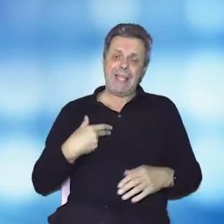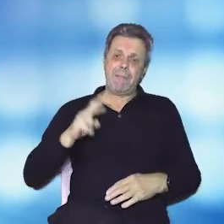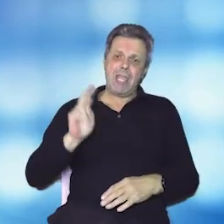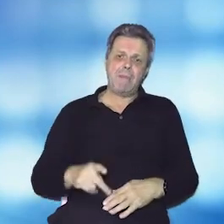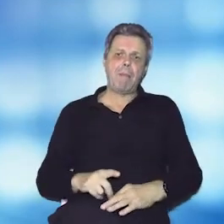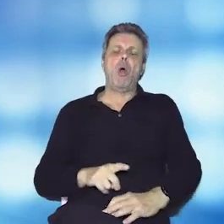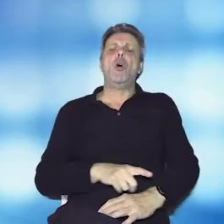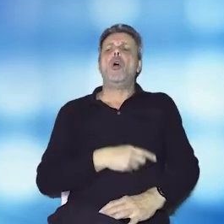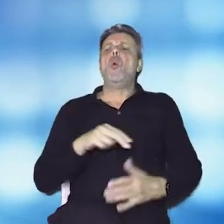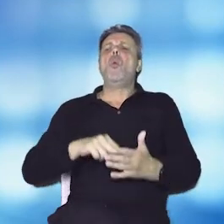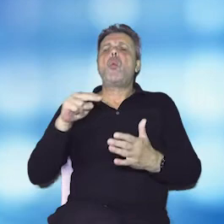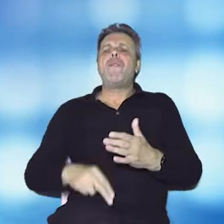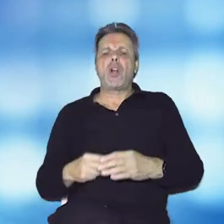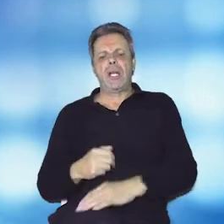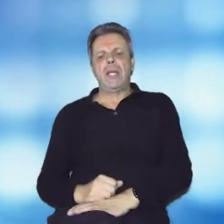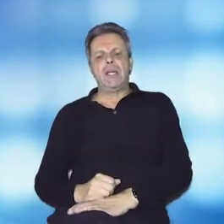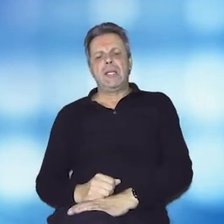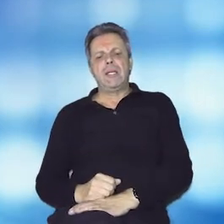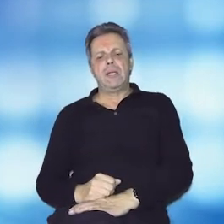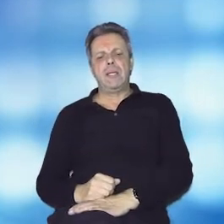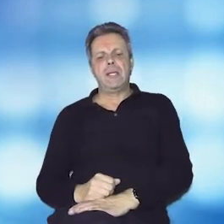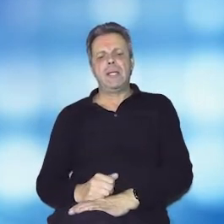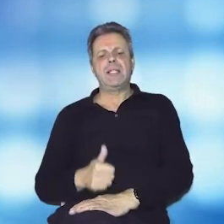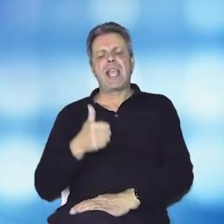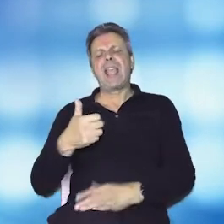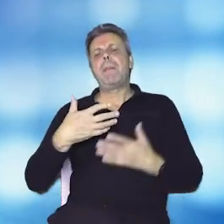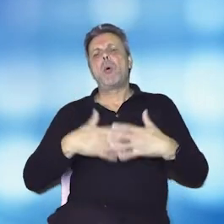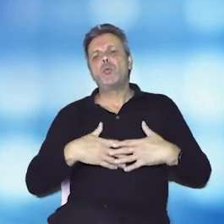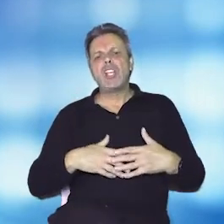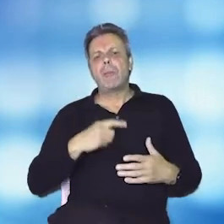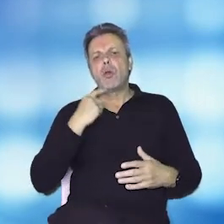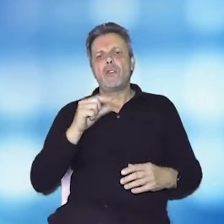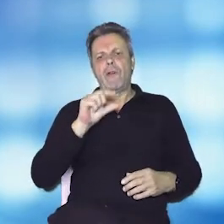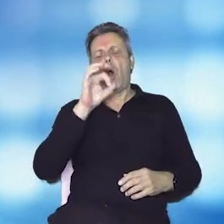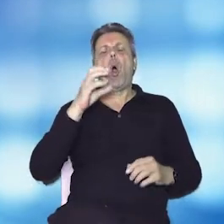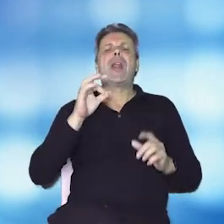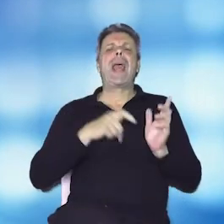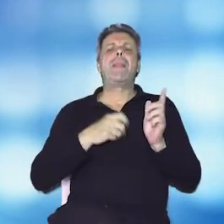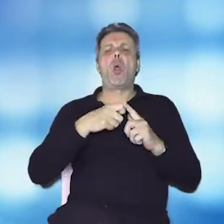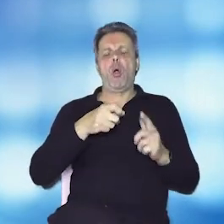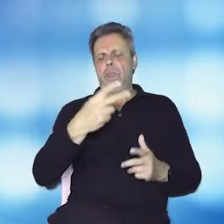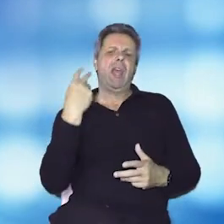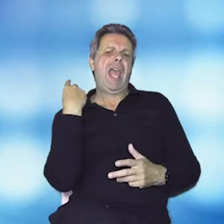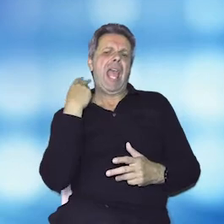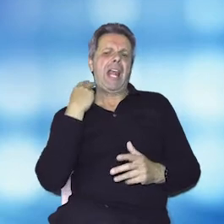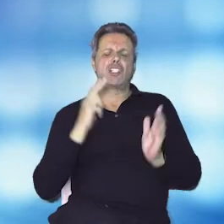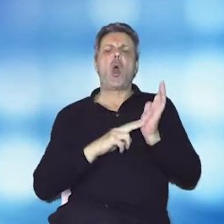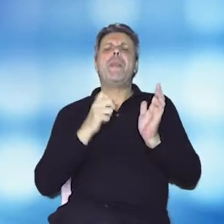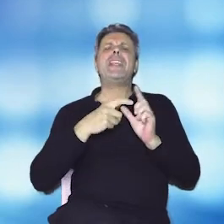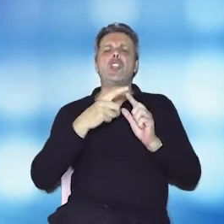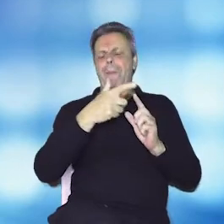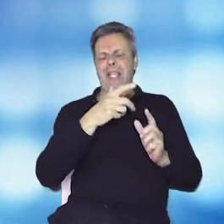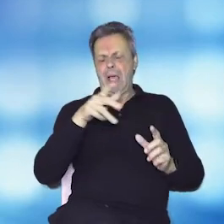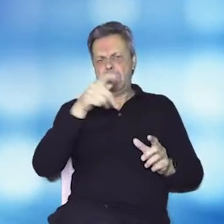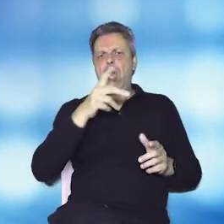imamo dugoročni ugovor sa jednim poduzećem koji se zove Urenco. To je jedna britansko-nizozemska firma